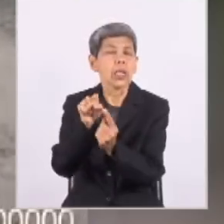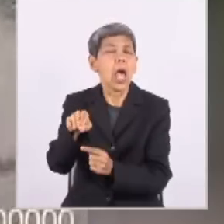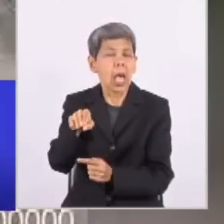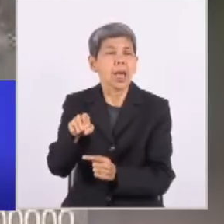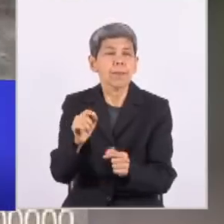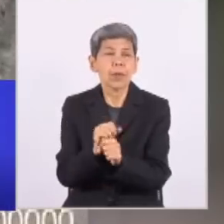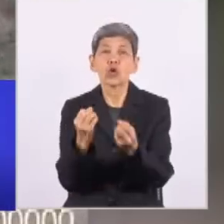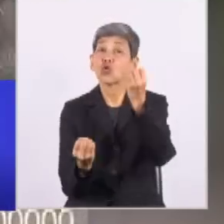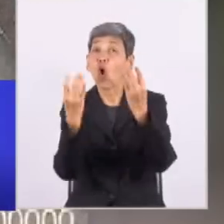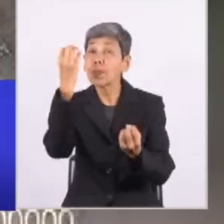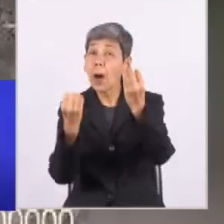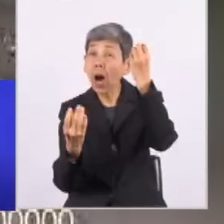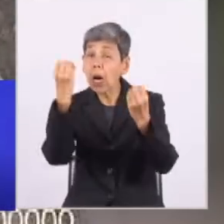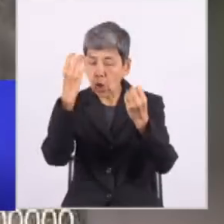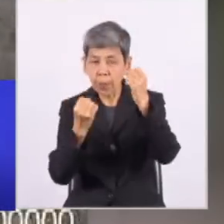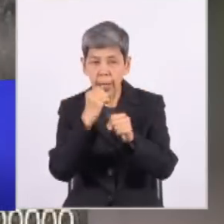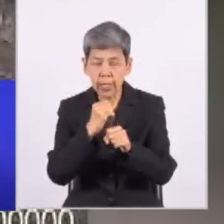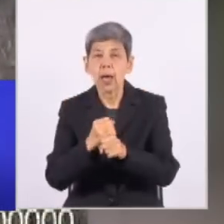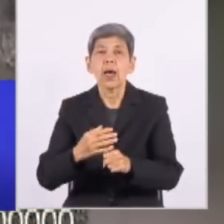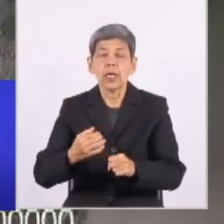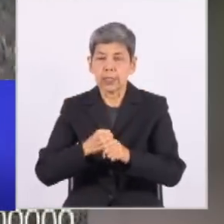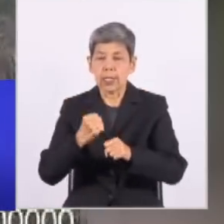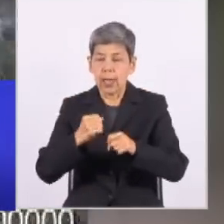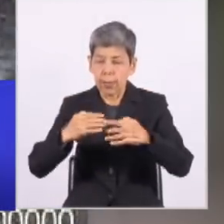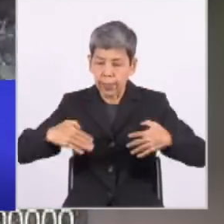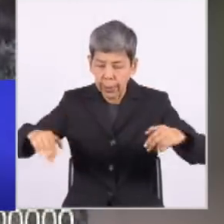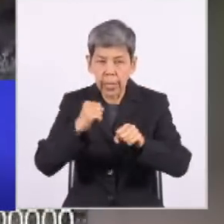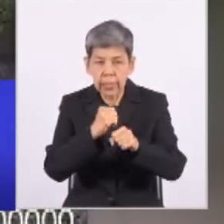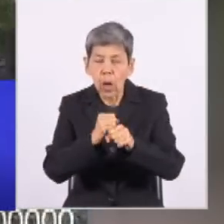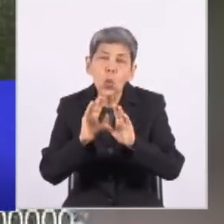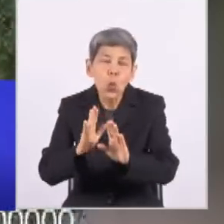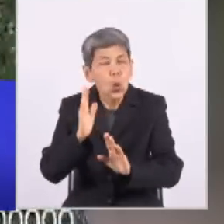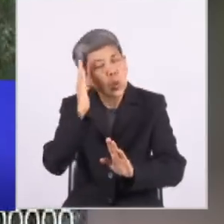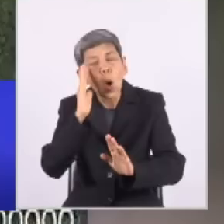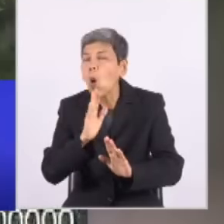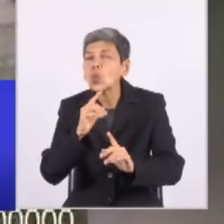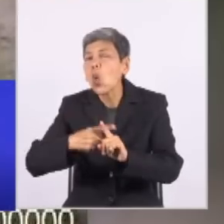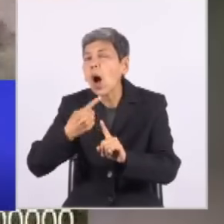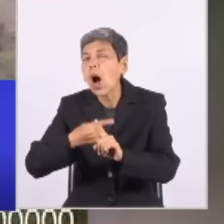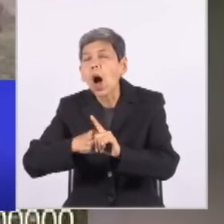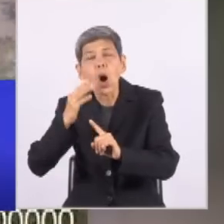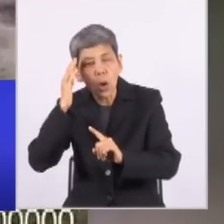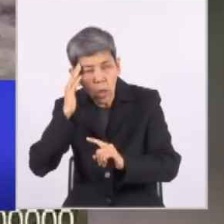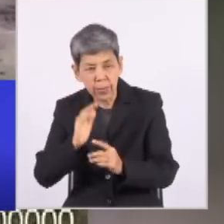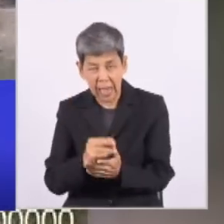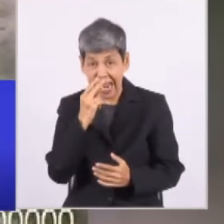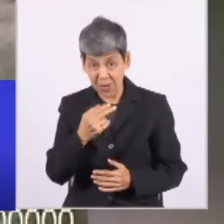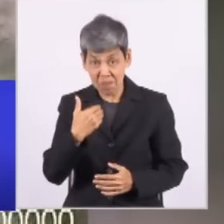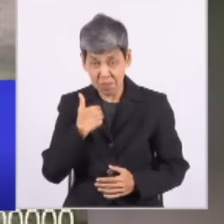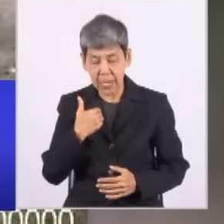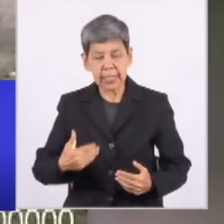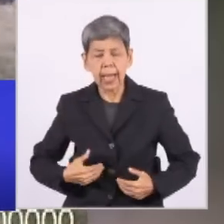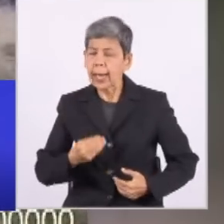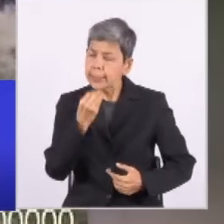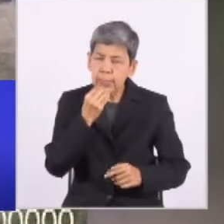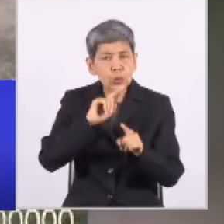นำต้นไม้ต้นไม้นะครับผ้าใบมาสร้างเป็นแหล่งเพิงอาศัยแบบชั่วคราวอุปกรณ์จำเป็นในการดำรงชีพ